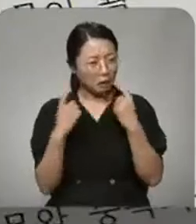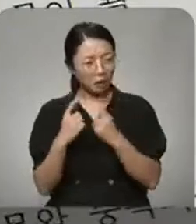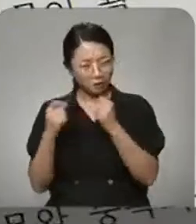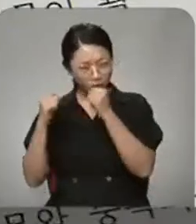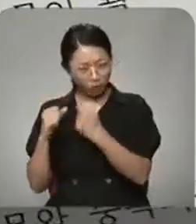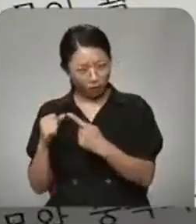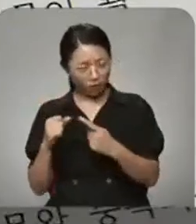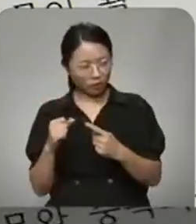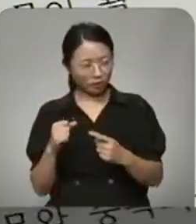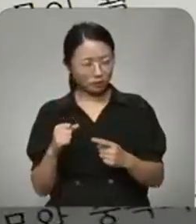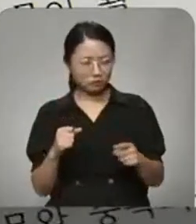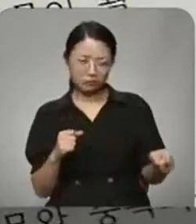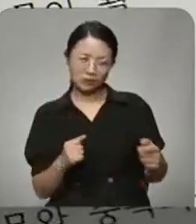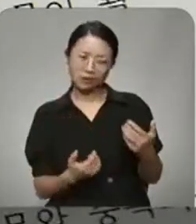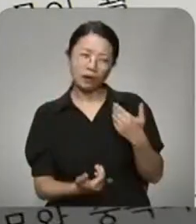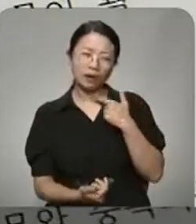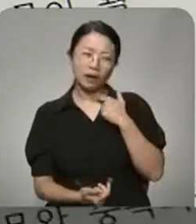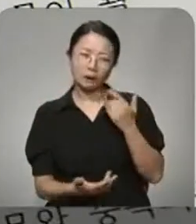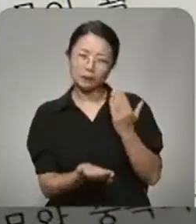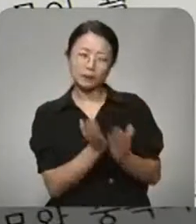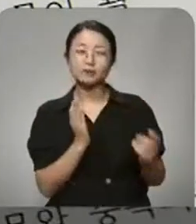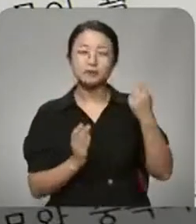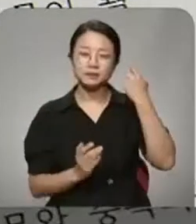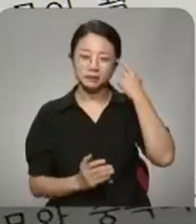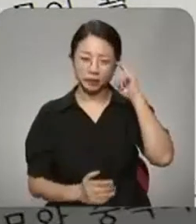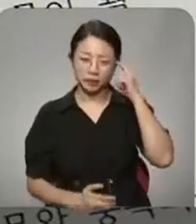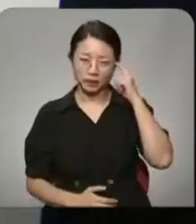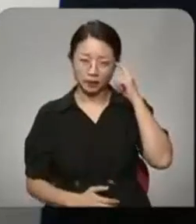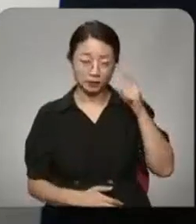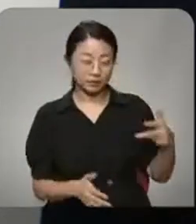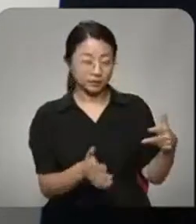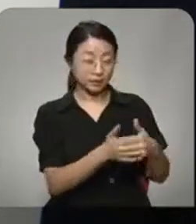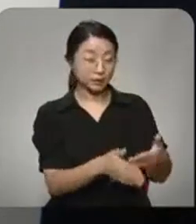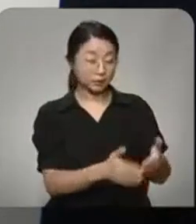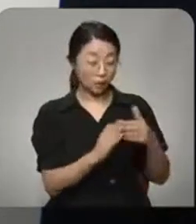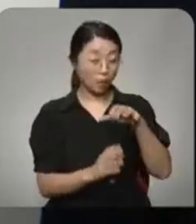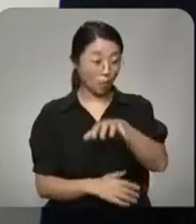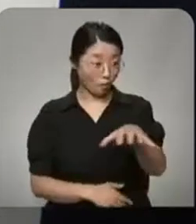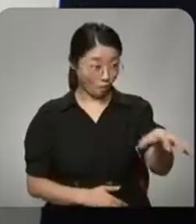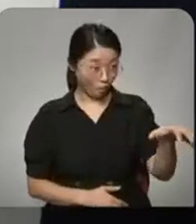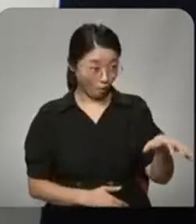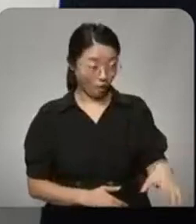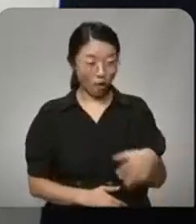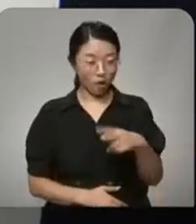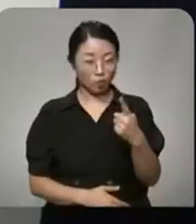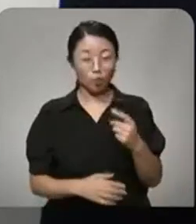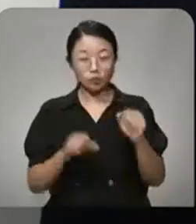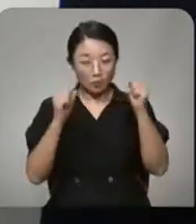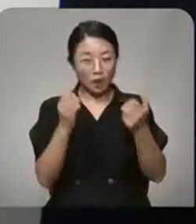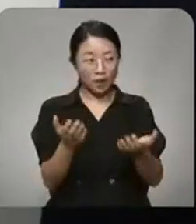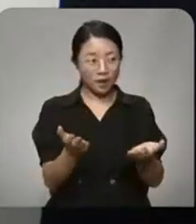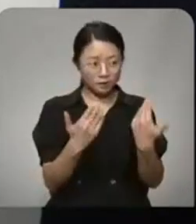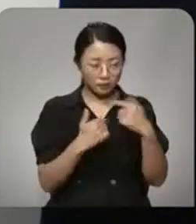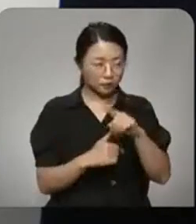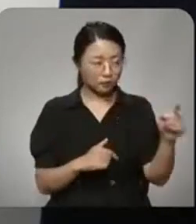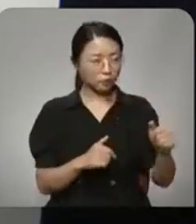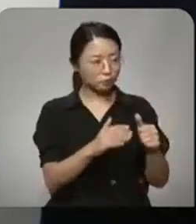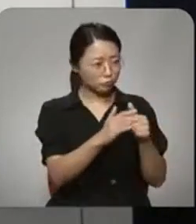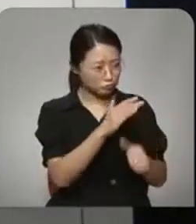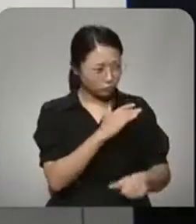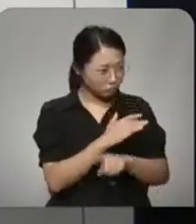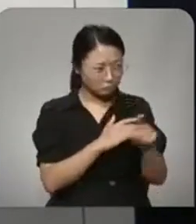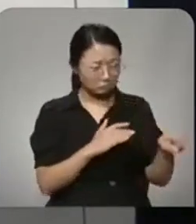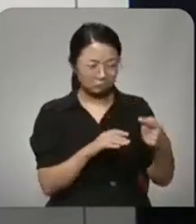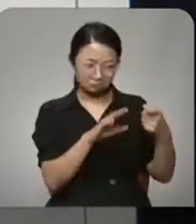대한민국 체육을 퇴행시킨다는 겁니다 또 스포츠재단의 설립된 시구내에는 도단이 체육대 등의 출전과 대회의 유치를